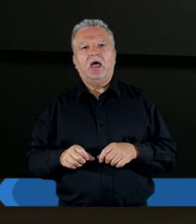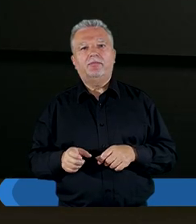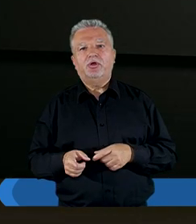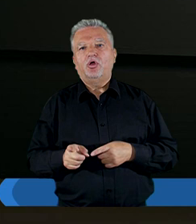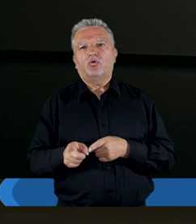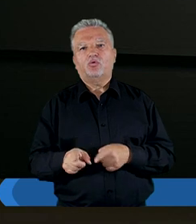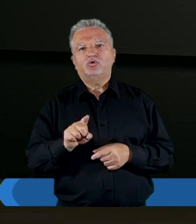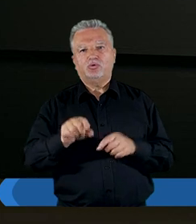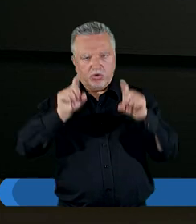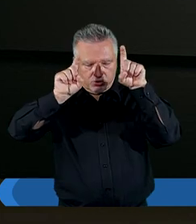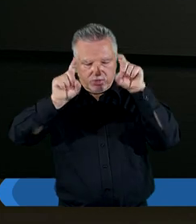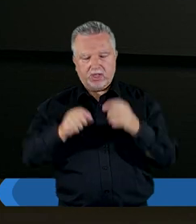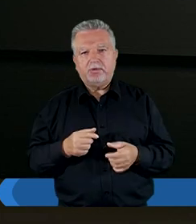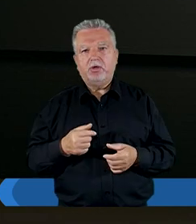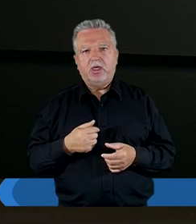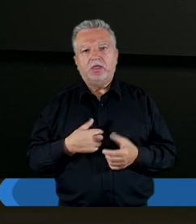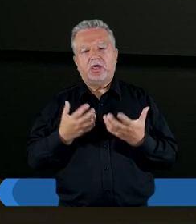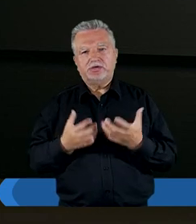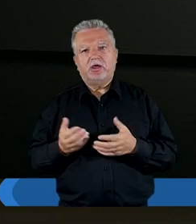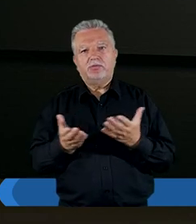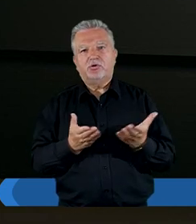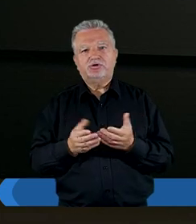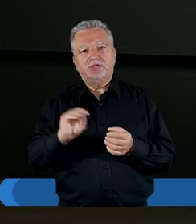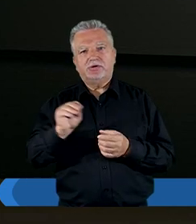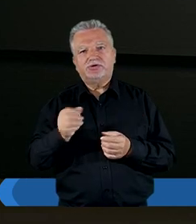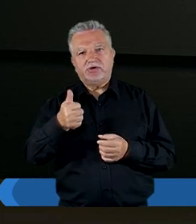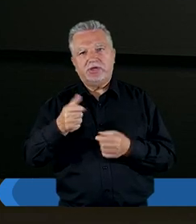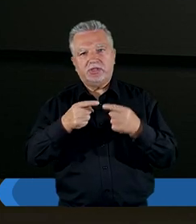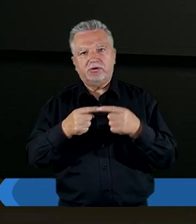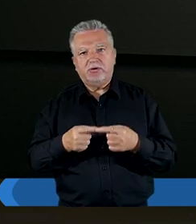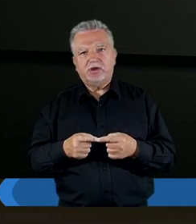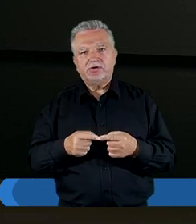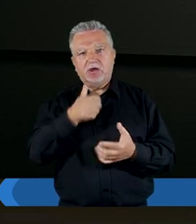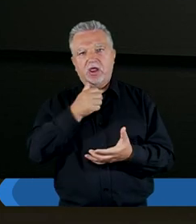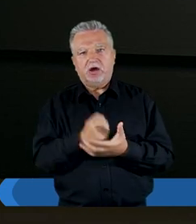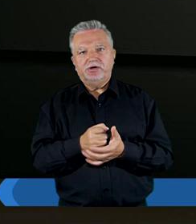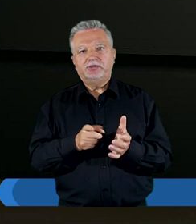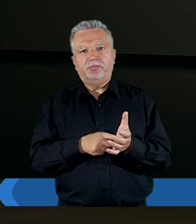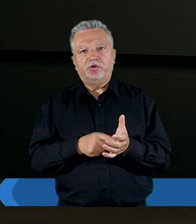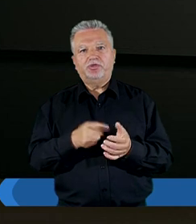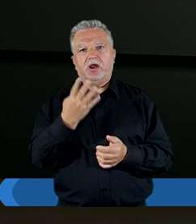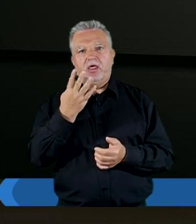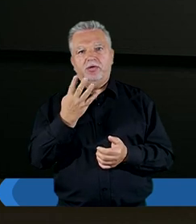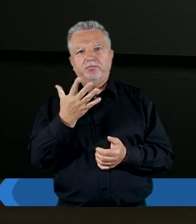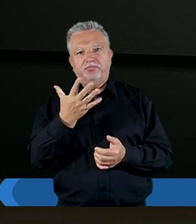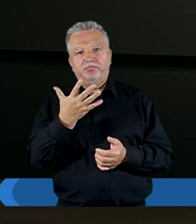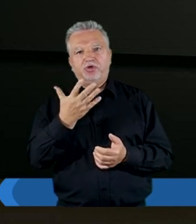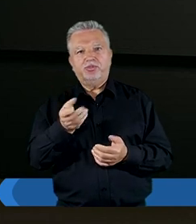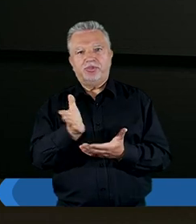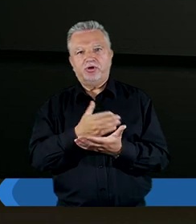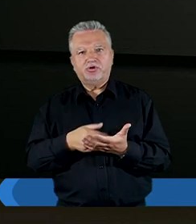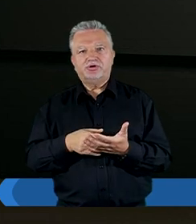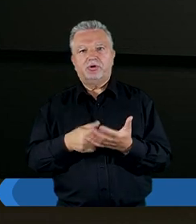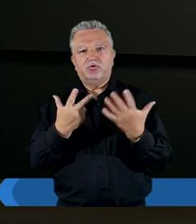chciałam odczytać jeszcze jeden wiersz zapisany w liście Piotra, w 5 rozdziale i w